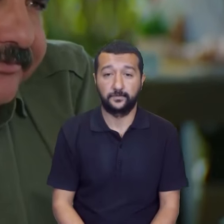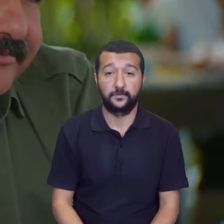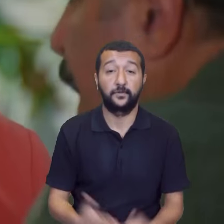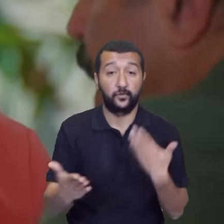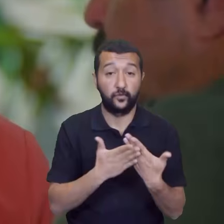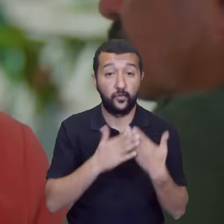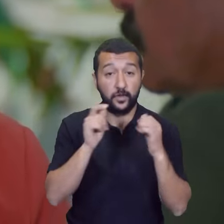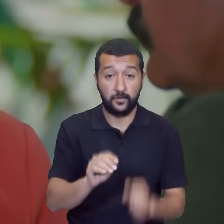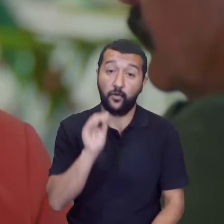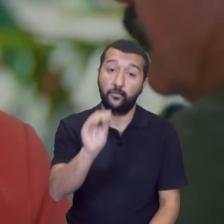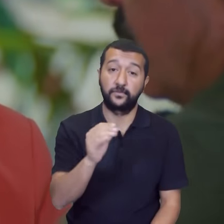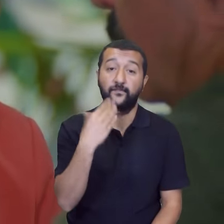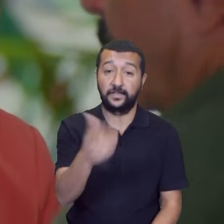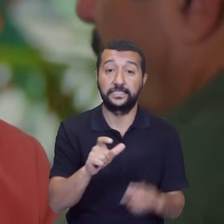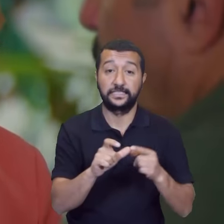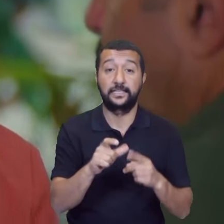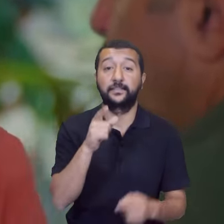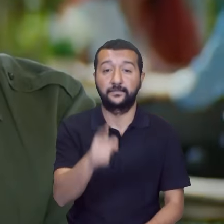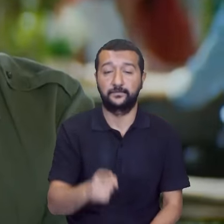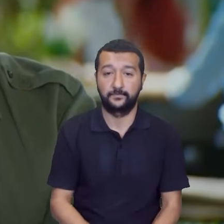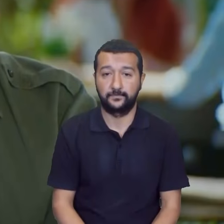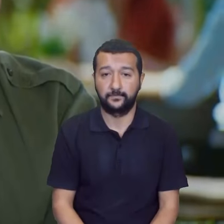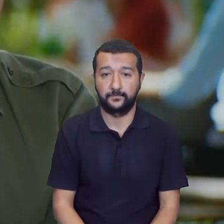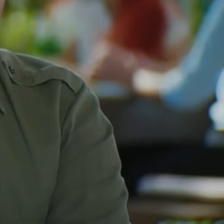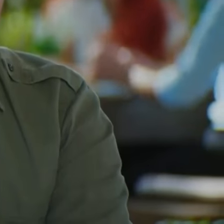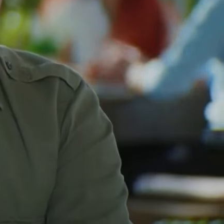Düğünü yap, öpücüğü kap Şener.